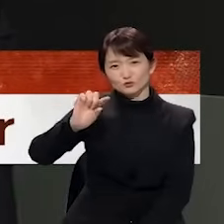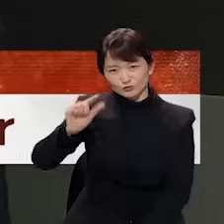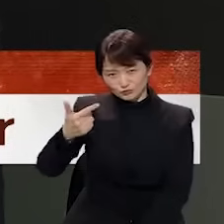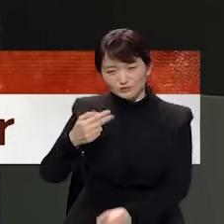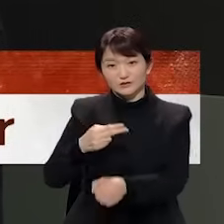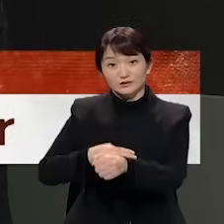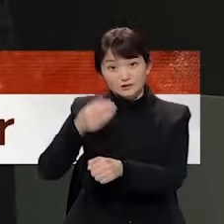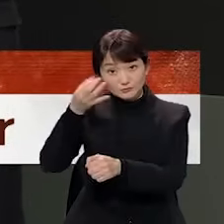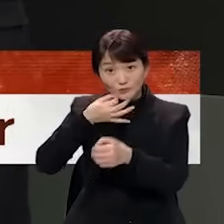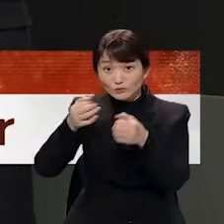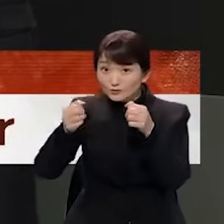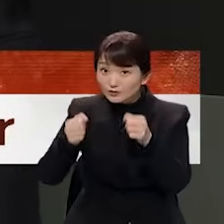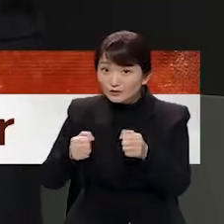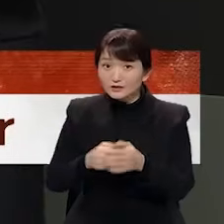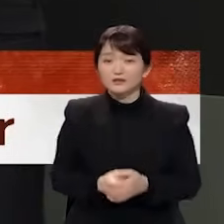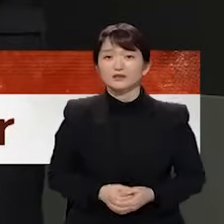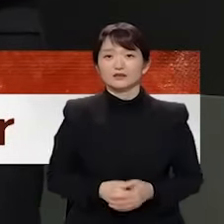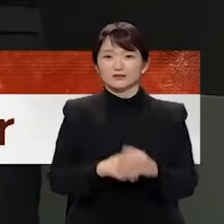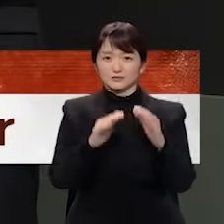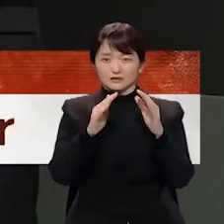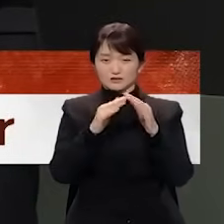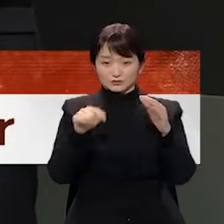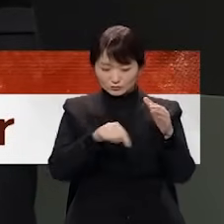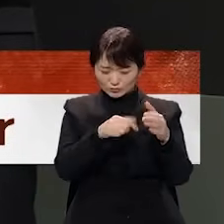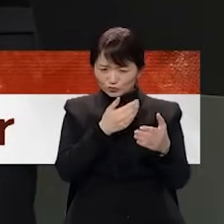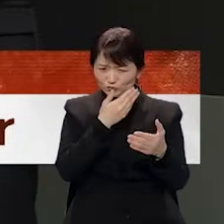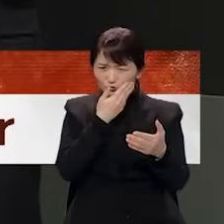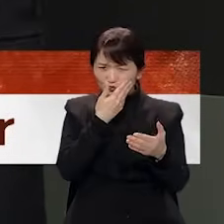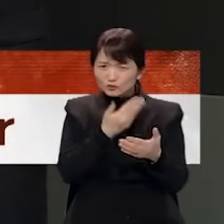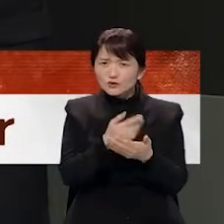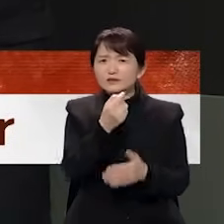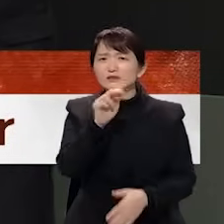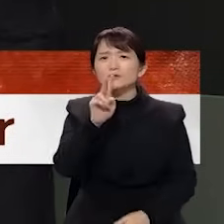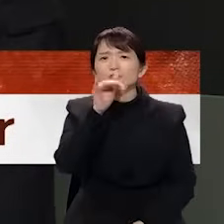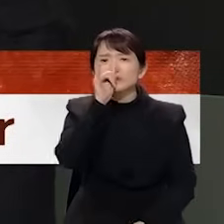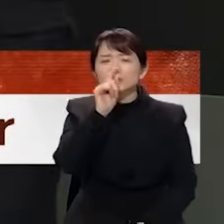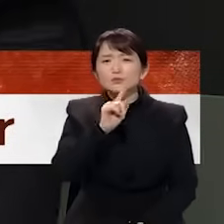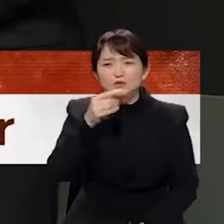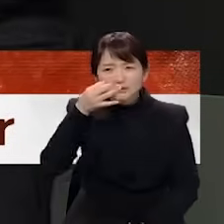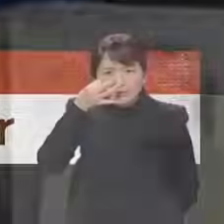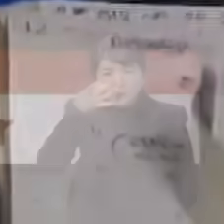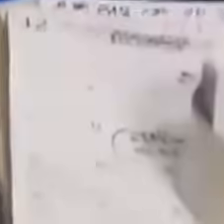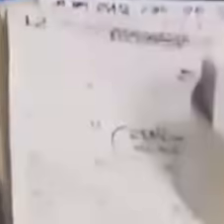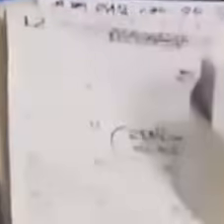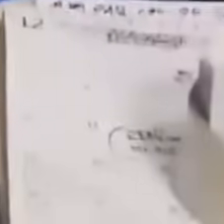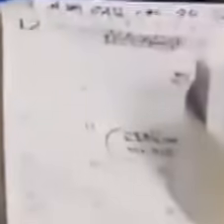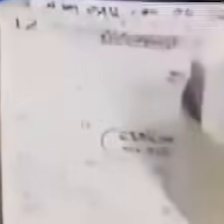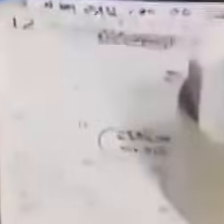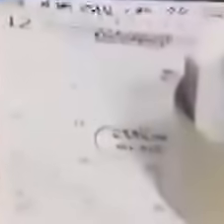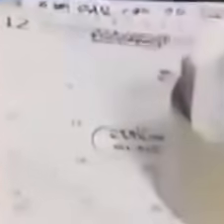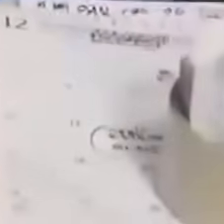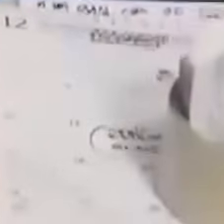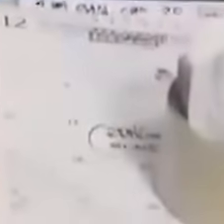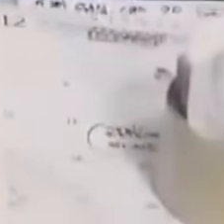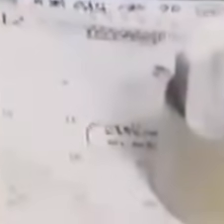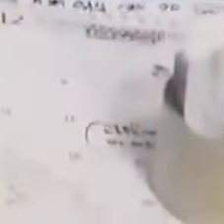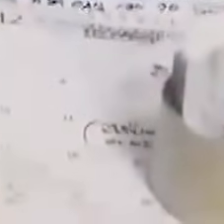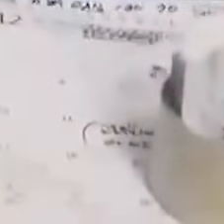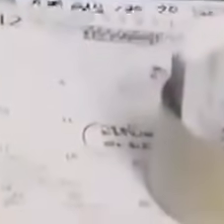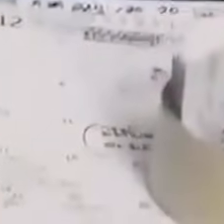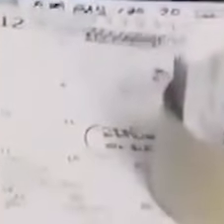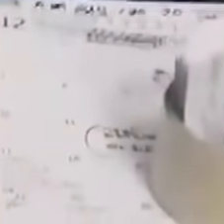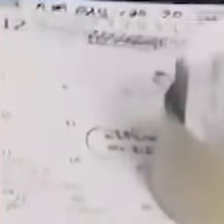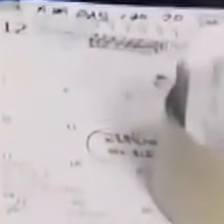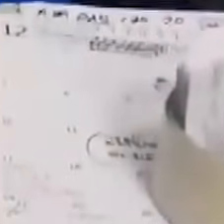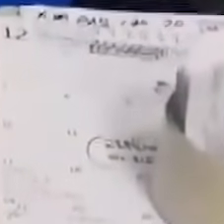보고 계시죠 아 집에 아주 귀한 TV 있다고 연락 주셨어요 어떤 TV 길래 자 볼까요 뭐야 어